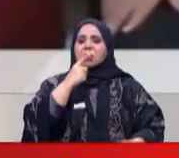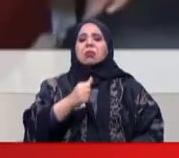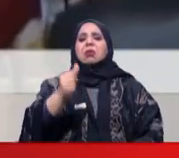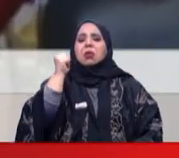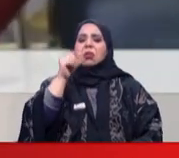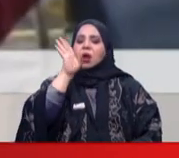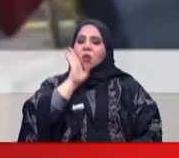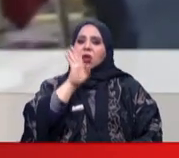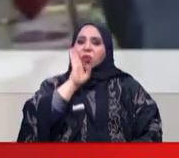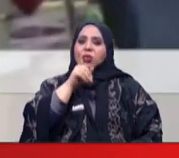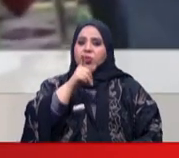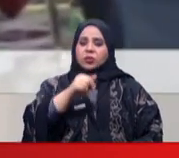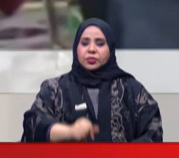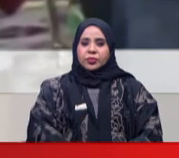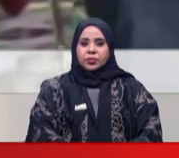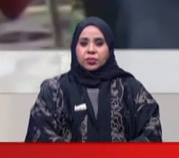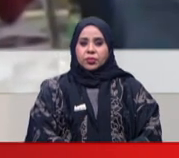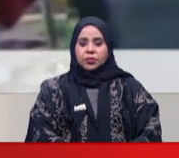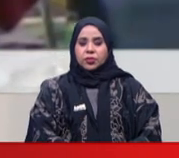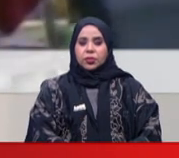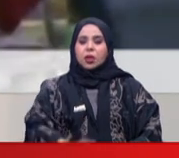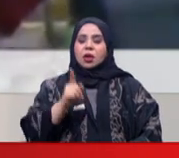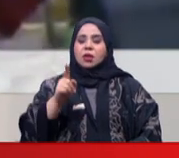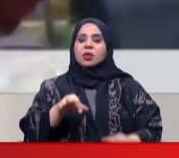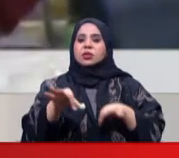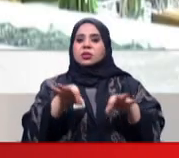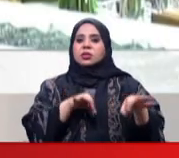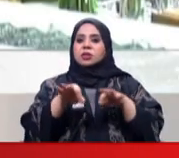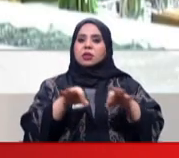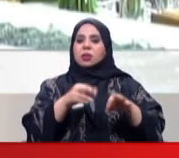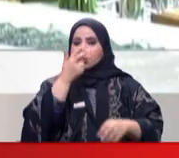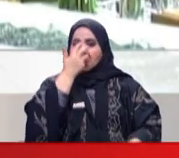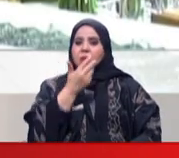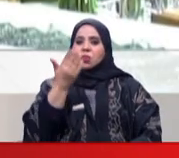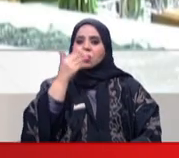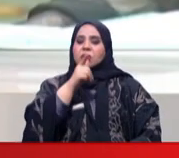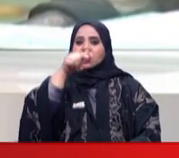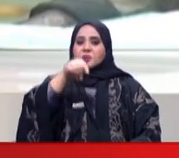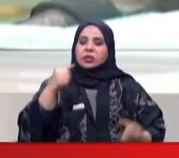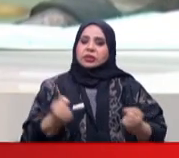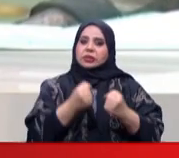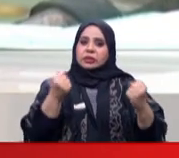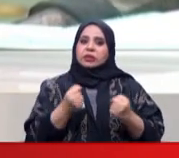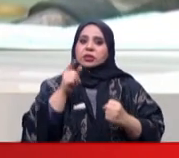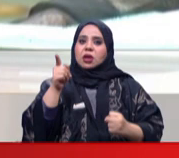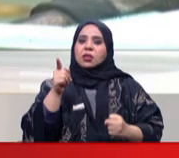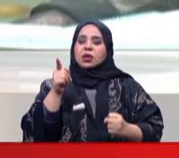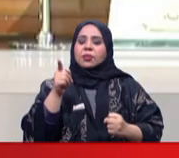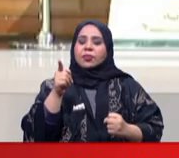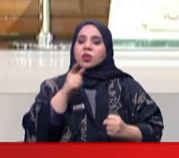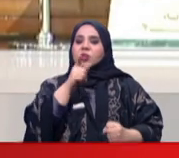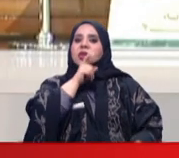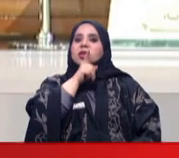عقود ومنذ حتى القرن الماضي. هذه السياسة هي سياسة قديمة. قدم المحاولات كذلك إذا أذنت لي